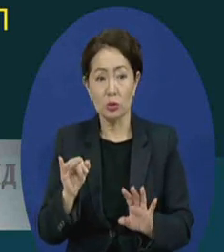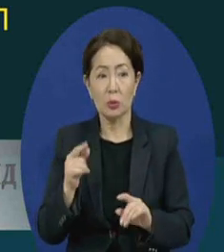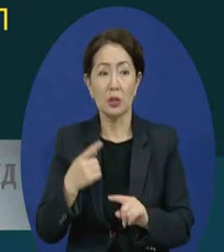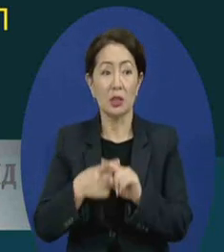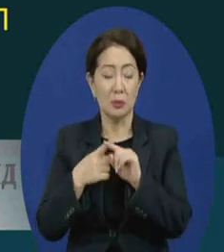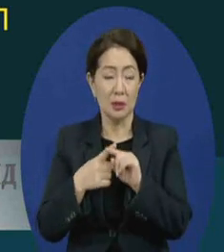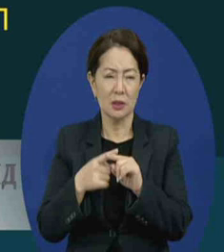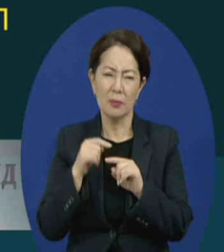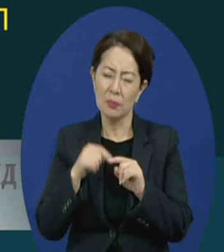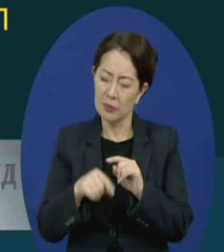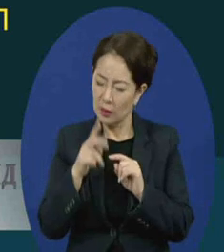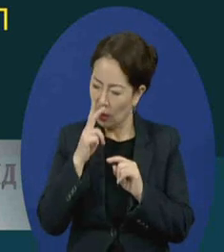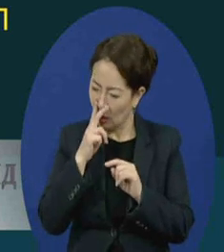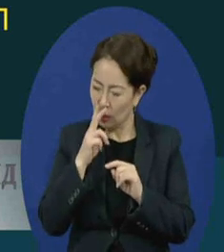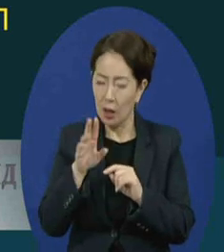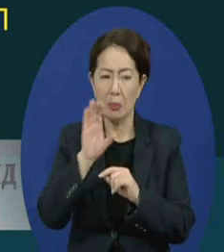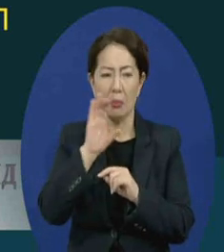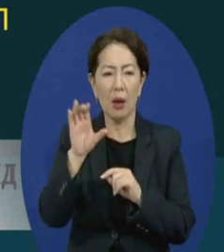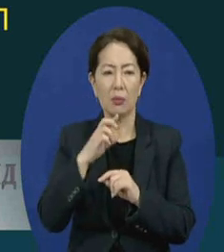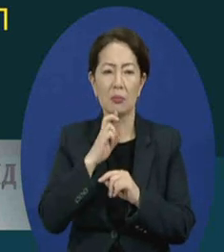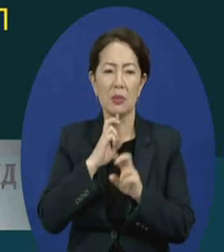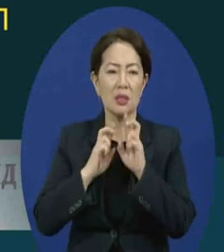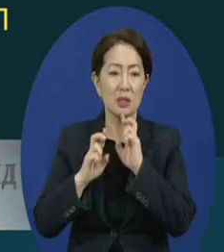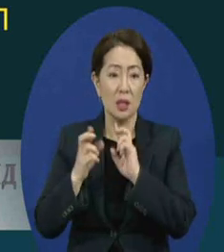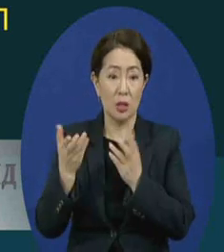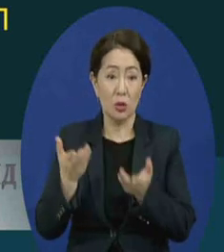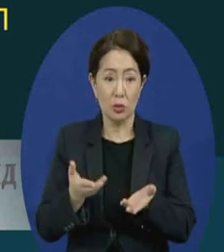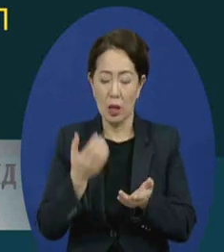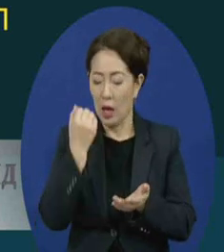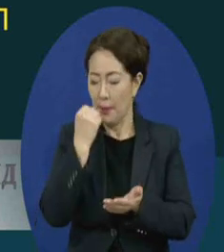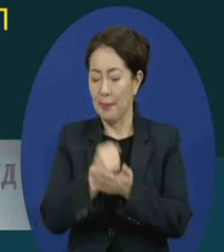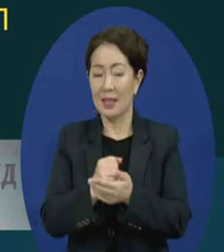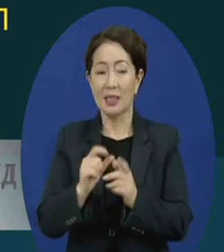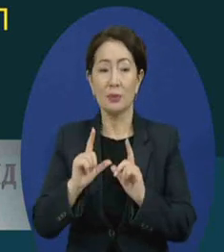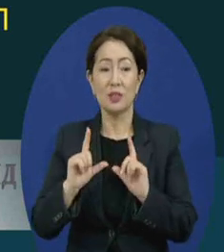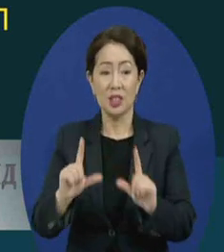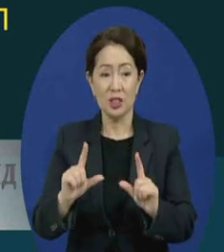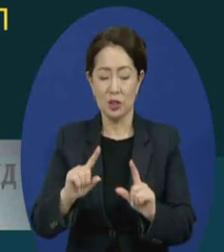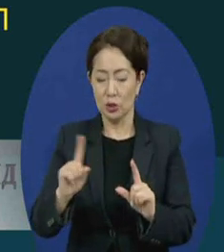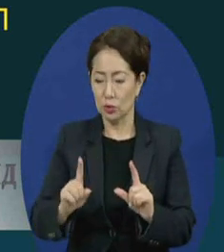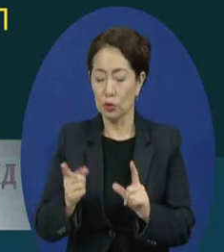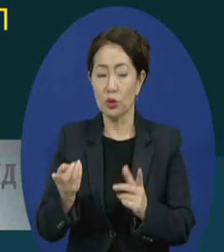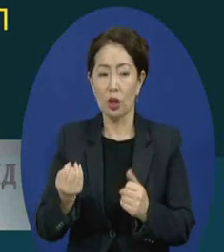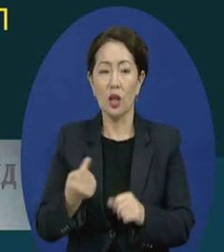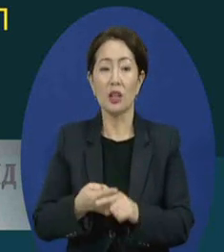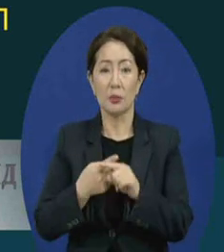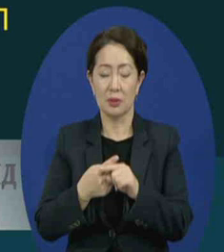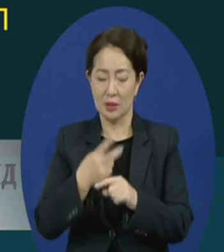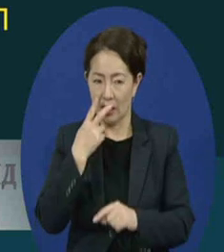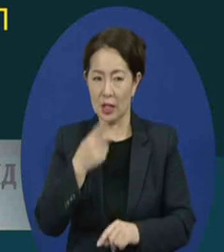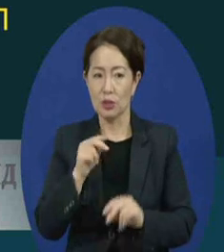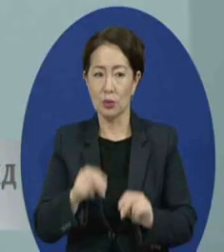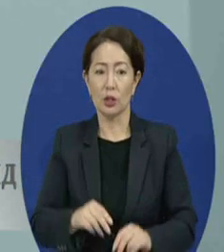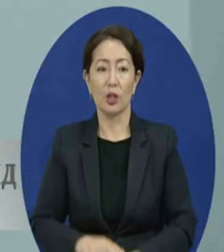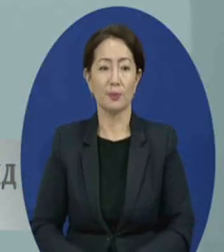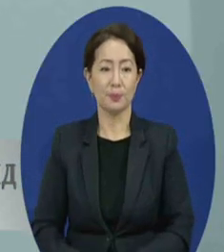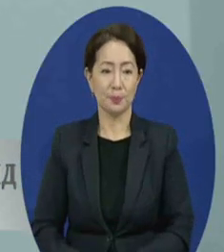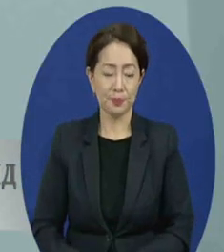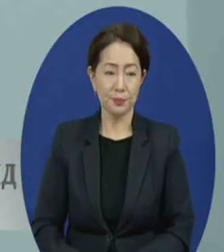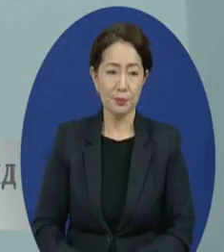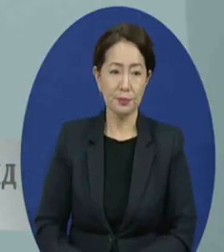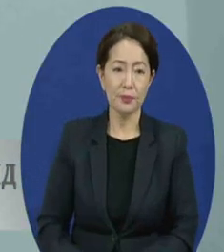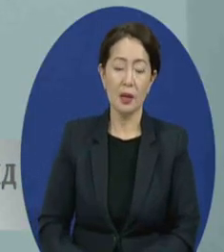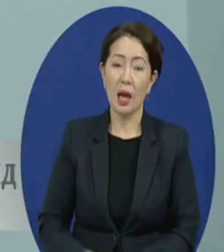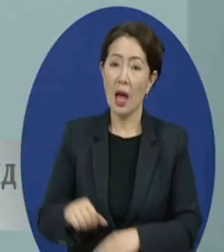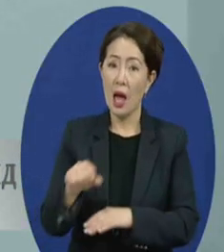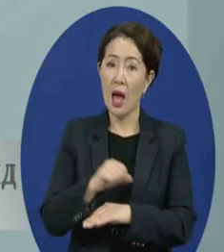болж өсчээ. Эндээс аж ахуйн нэгжүүдэд хүндрэл дагуулдаг батламж гэрчилгээ зөвшөөрлийн тоо нэмэгдэж байгааг харж байна.